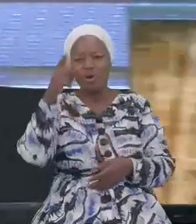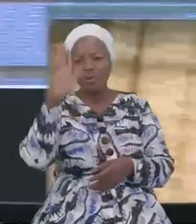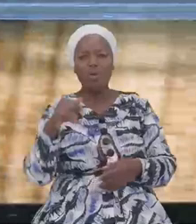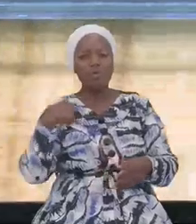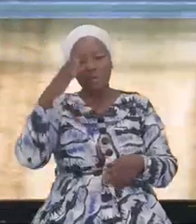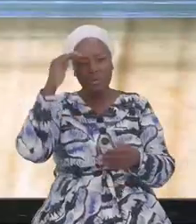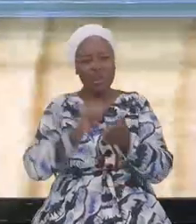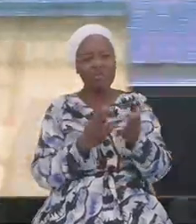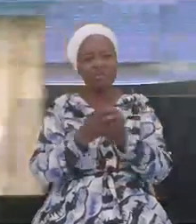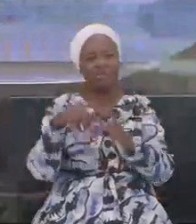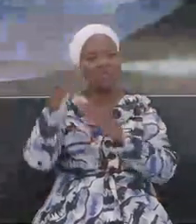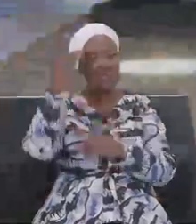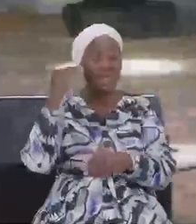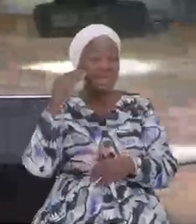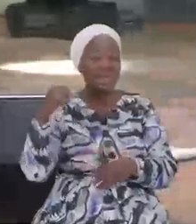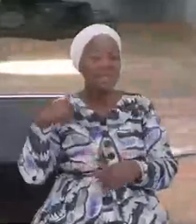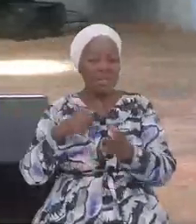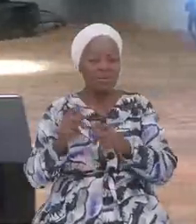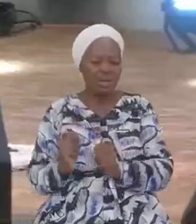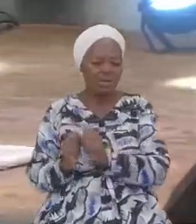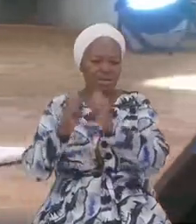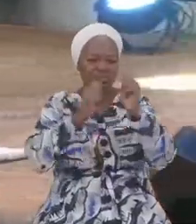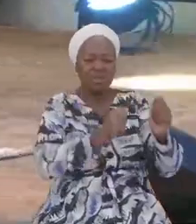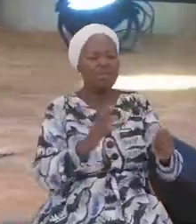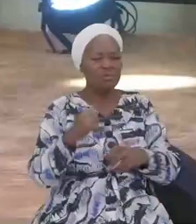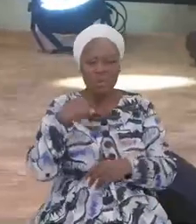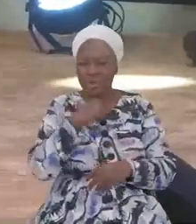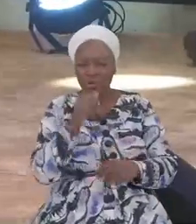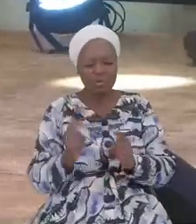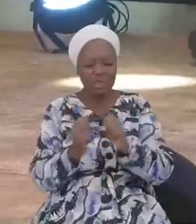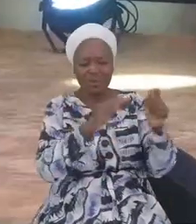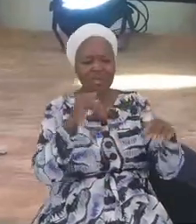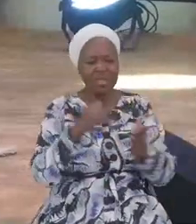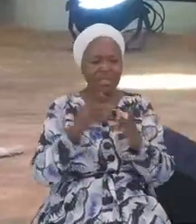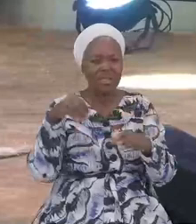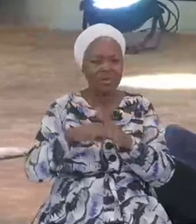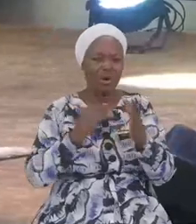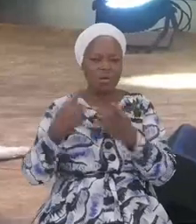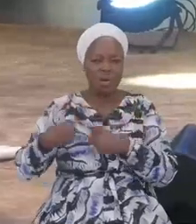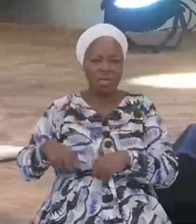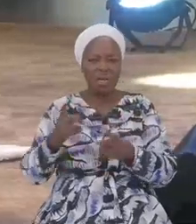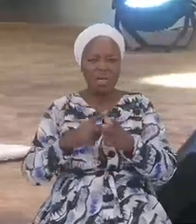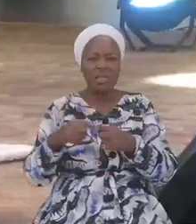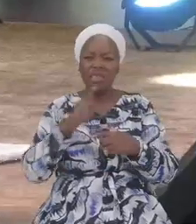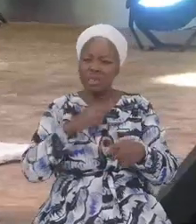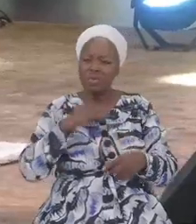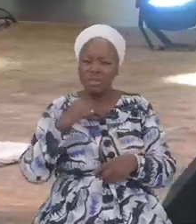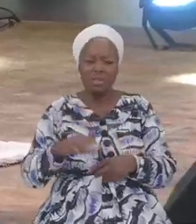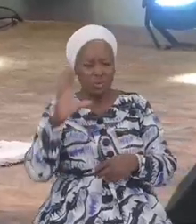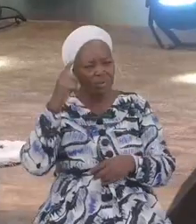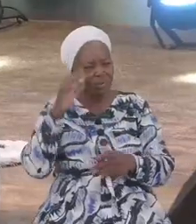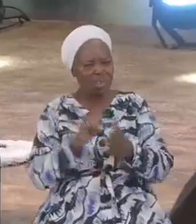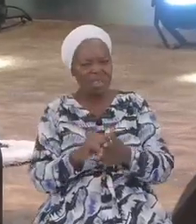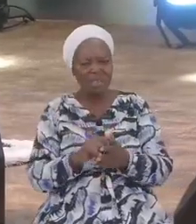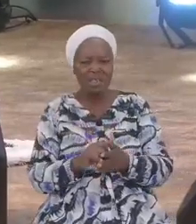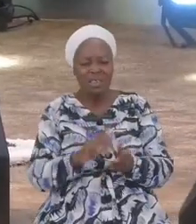vérité dans la tête. Nous ne l'avons pas transférée dans notre cœur. Et nous ne cherchons pas la vérité transformatrice. Nos